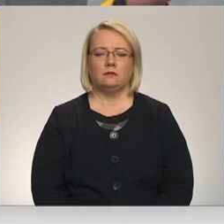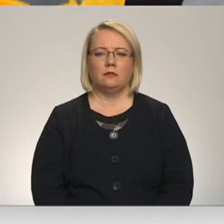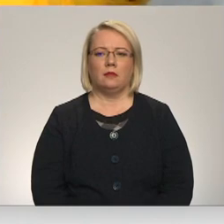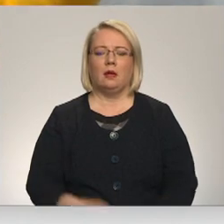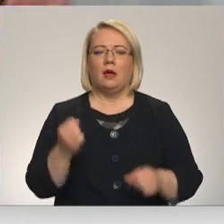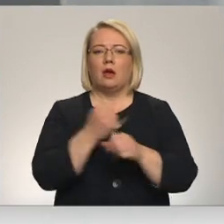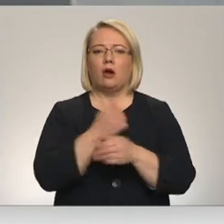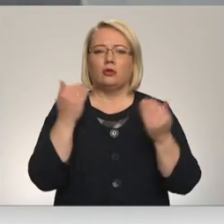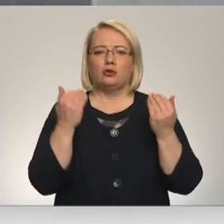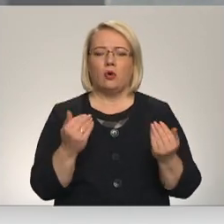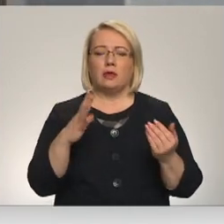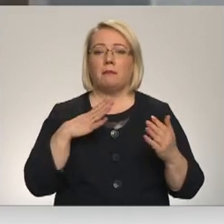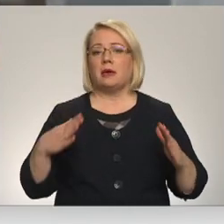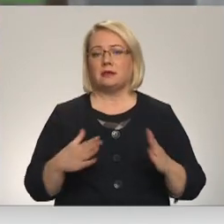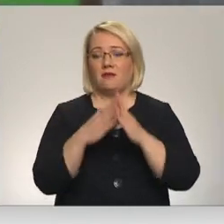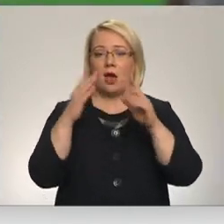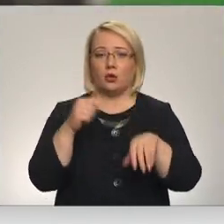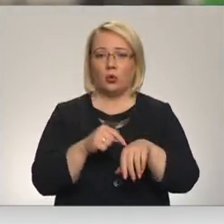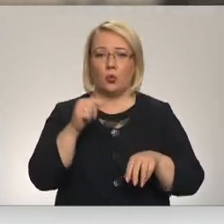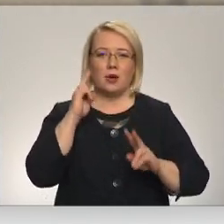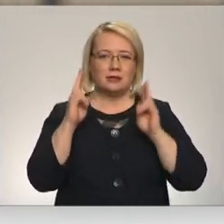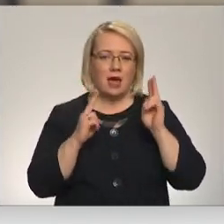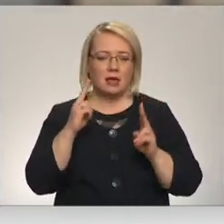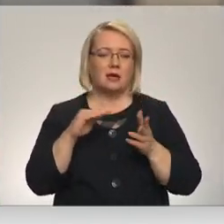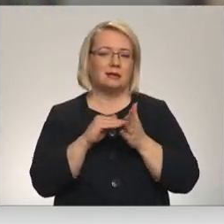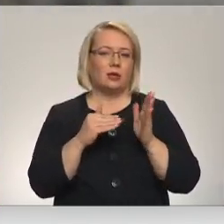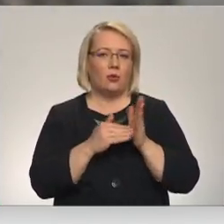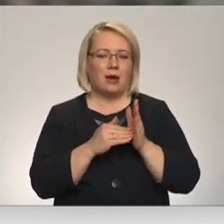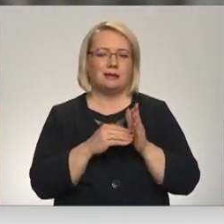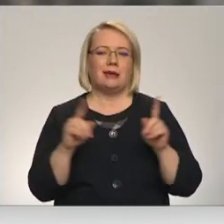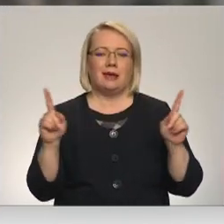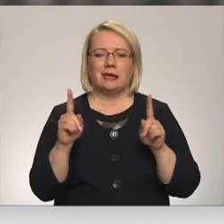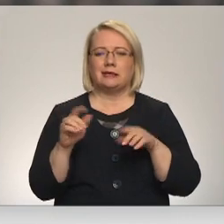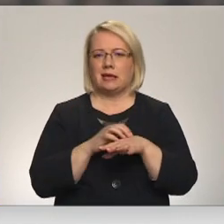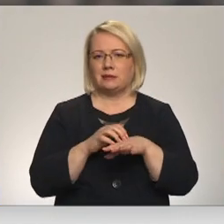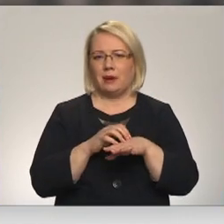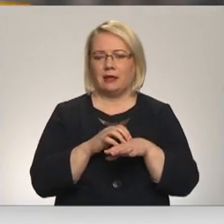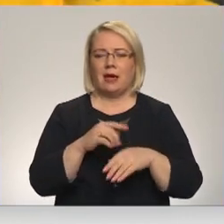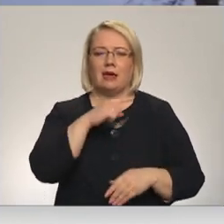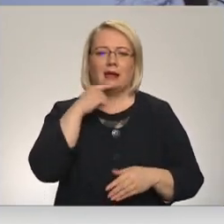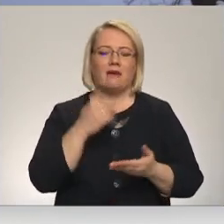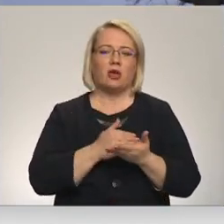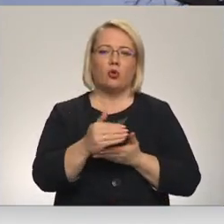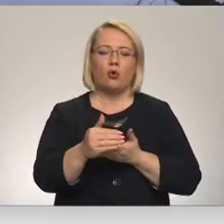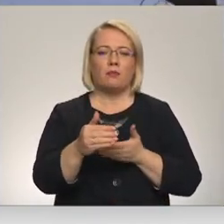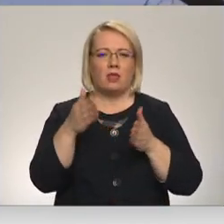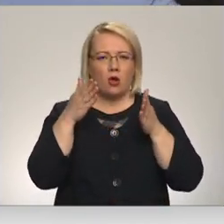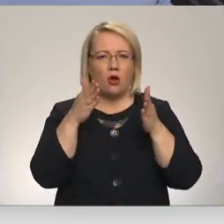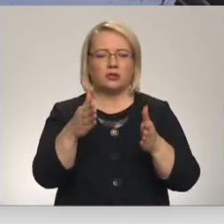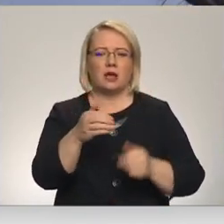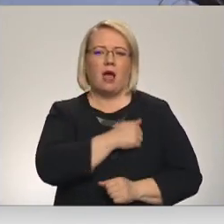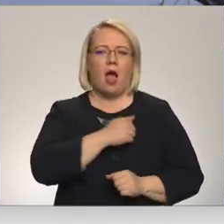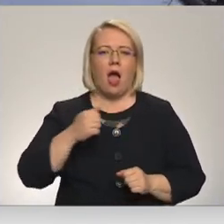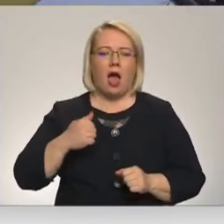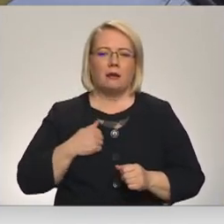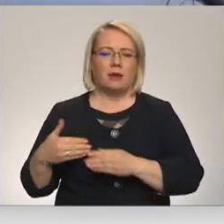Kaut šodien valdīja svētku noskaņa, situācija joprojām ir saspringta. Krievija turpina koncentrēt ievērojumus spēkus